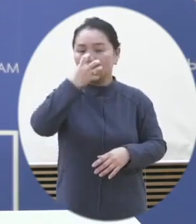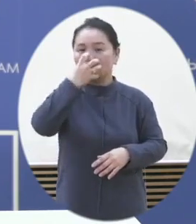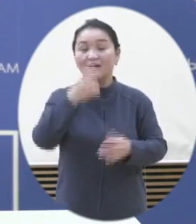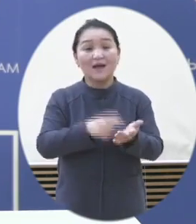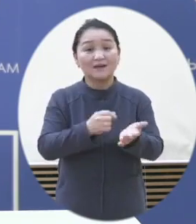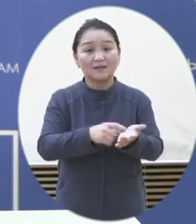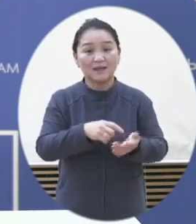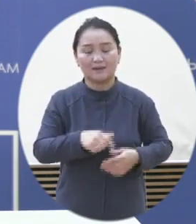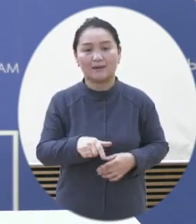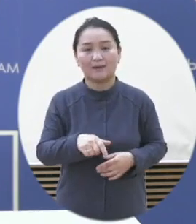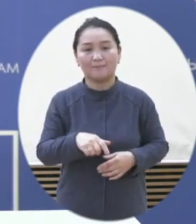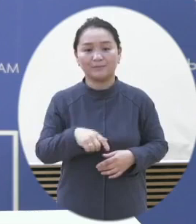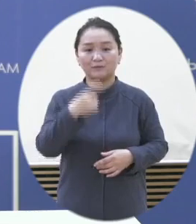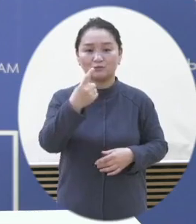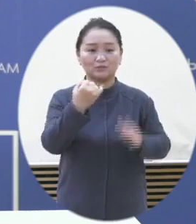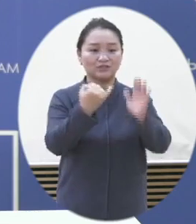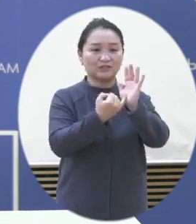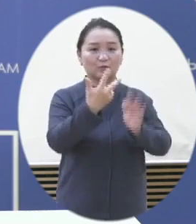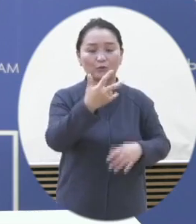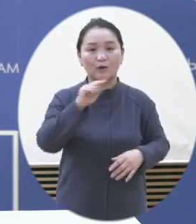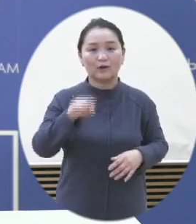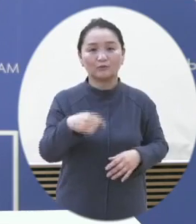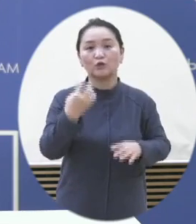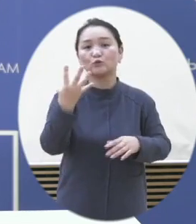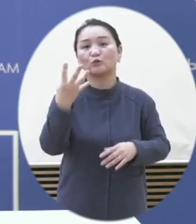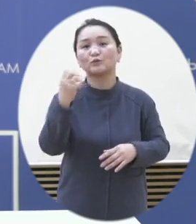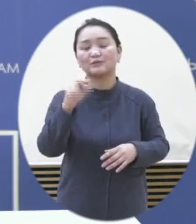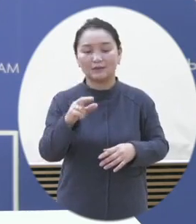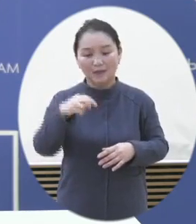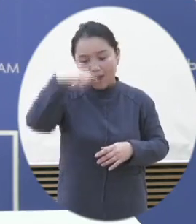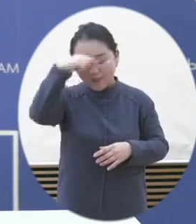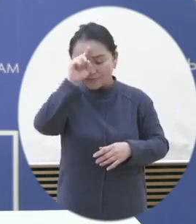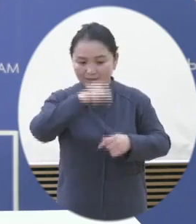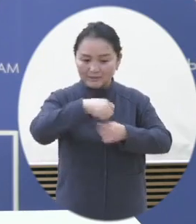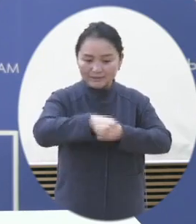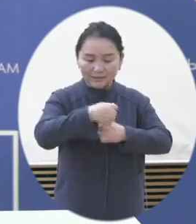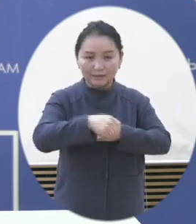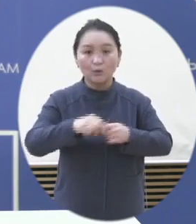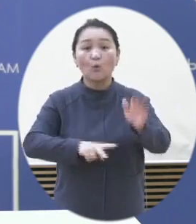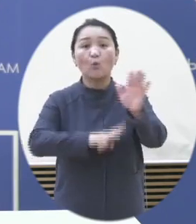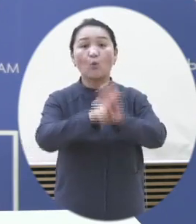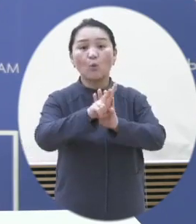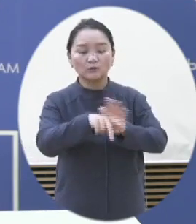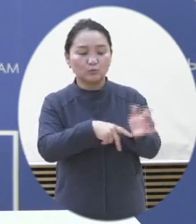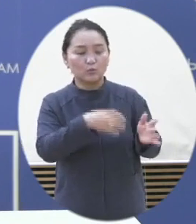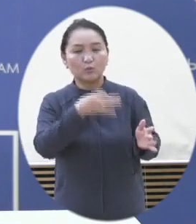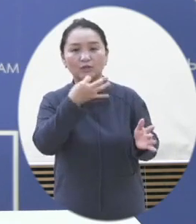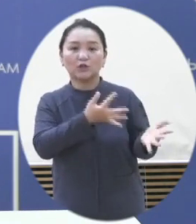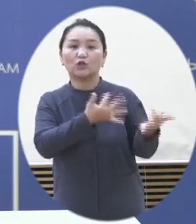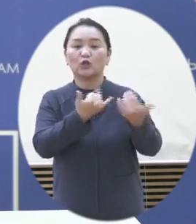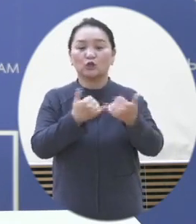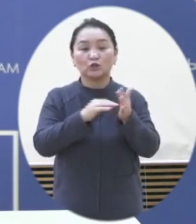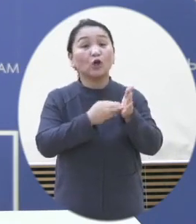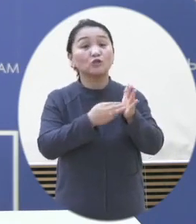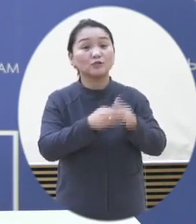За $163.4 сая долларын эмчилгээний шууд зардал үүснэ гэж бол тооцоолж гаргасан байна.